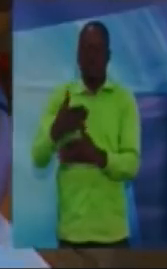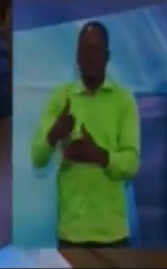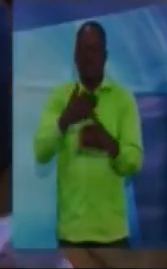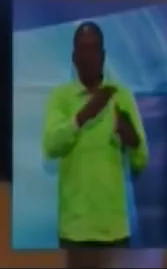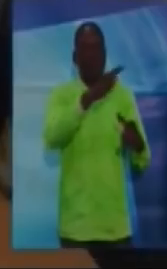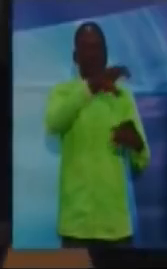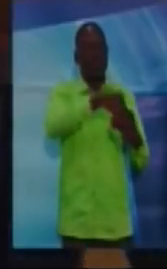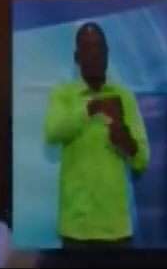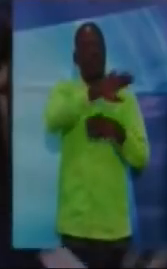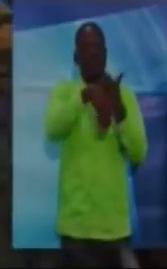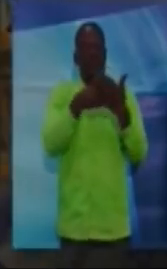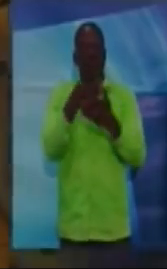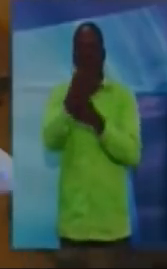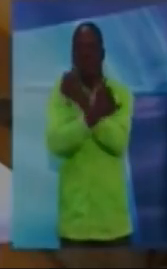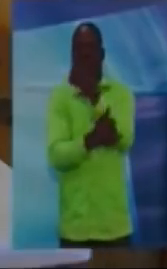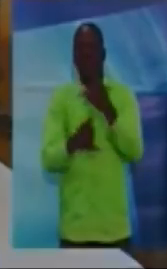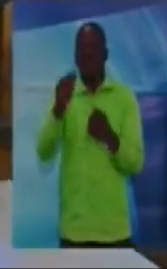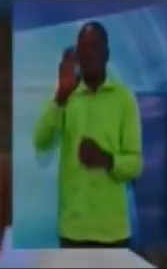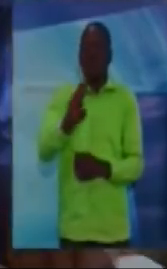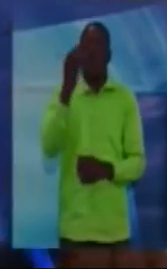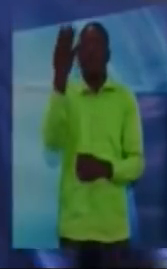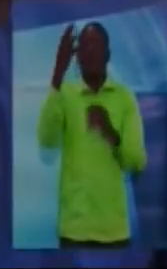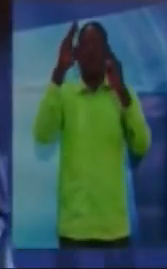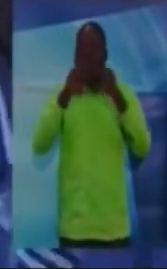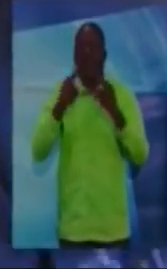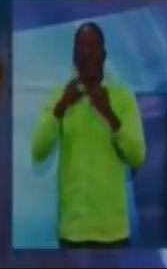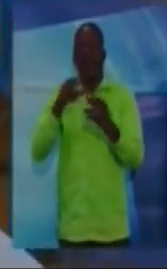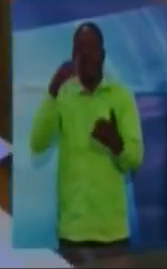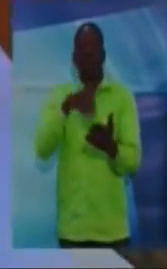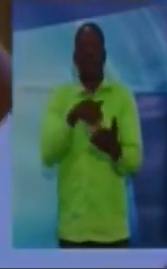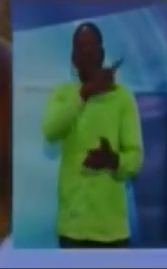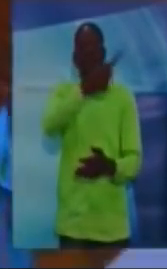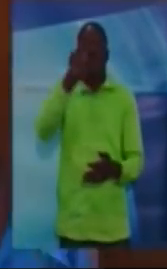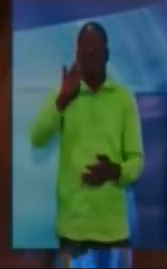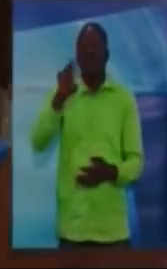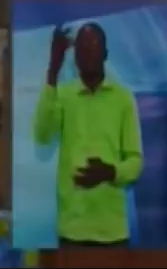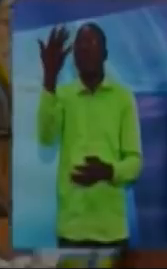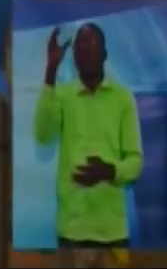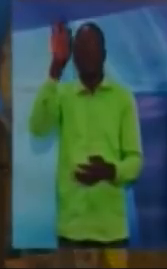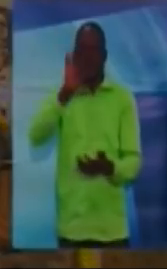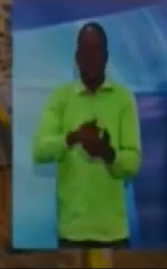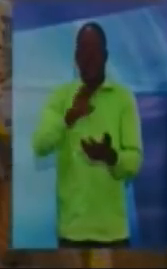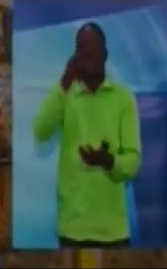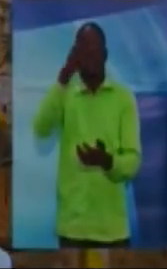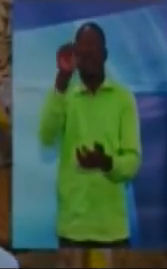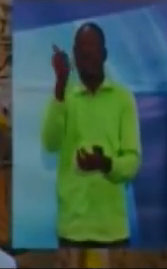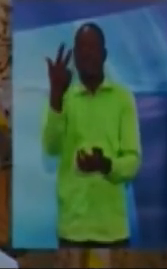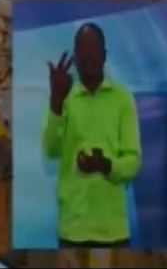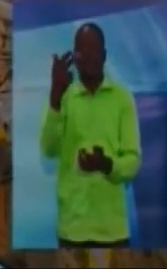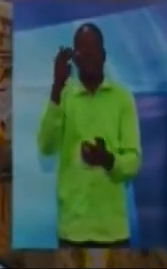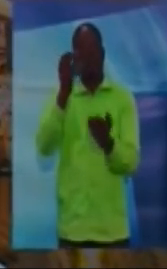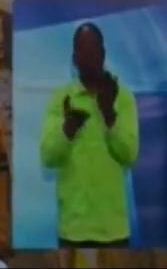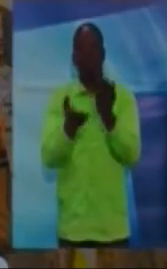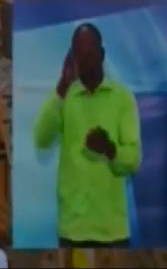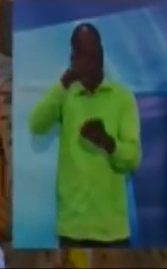toute l'étendue du territoire, dans 65 villes, contre 179 centres en 2018. Comparé à la session de